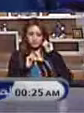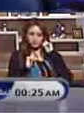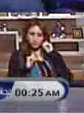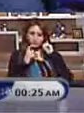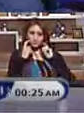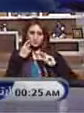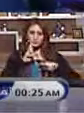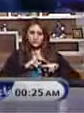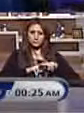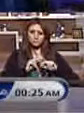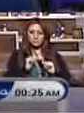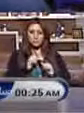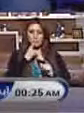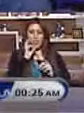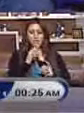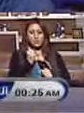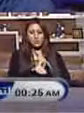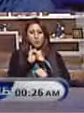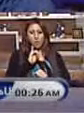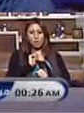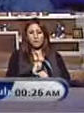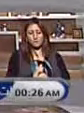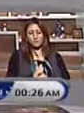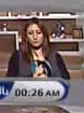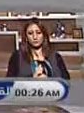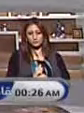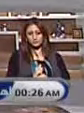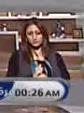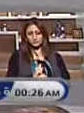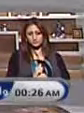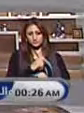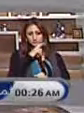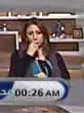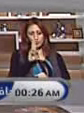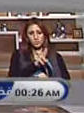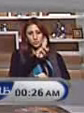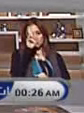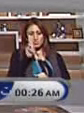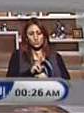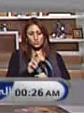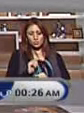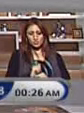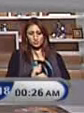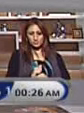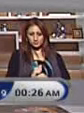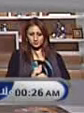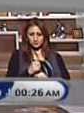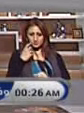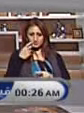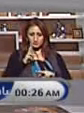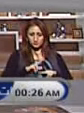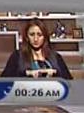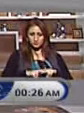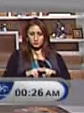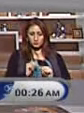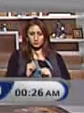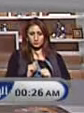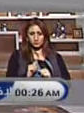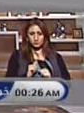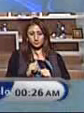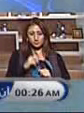احنا لحنا في القول ولحنا في العمل في مقوله انا الحقيقه مش متذكر اذا كان اللي قالها ابو ار الغفاري ام من يعني قال فيها